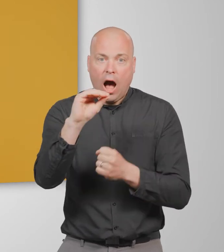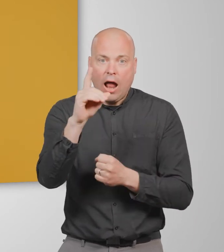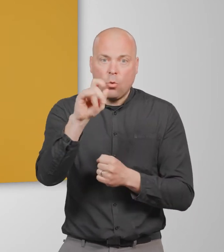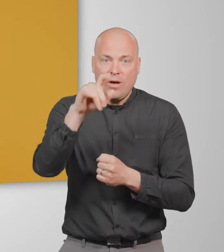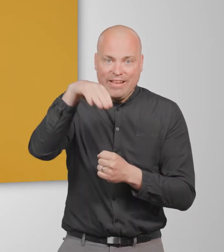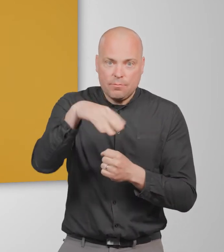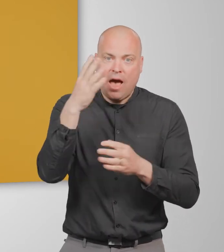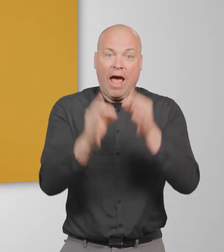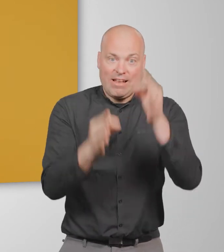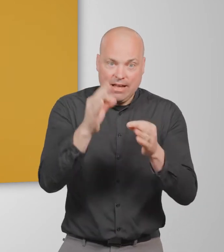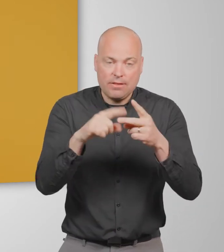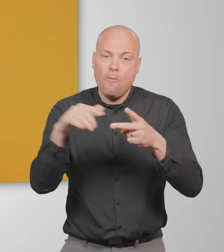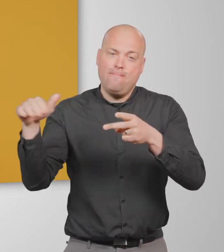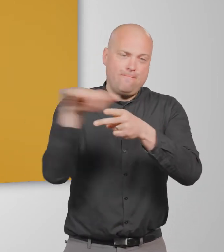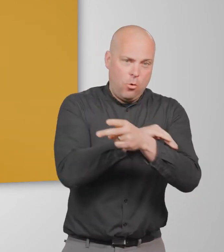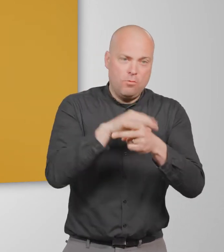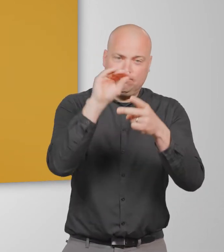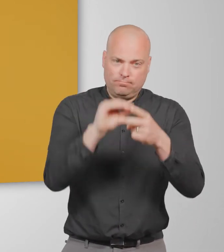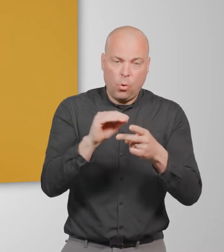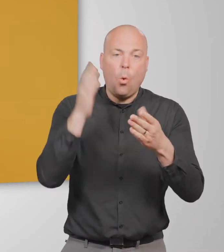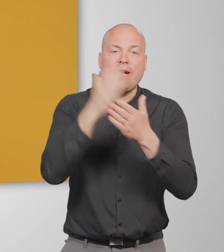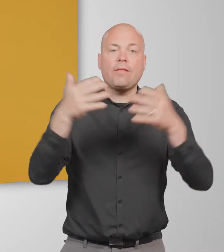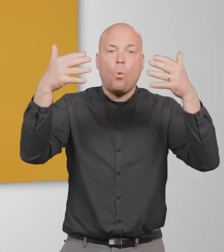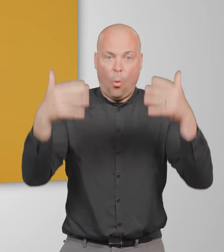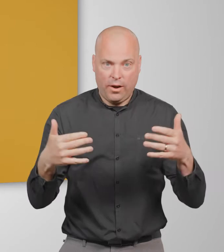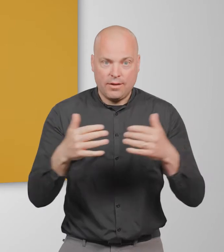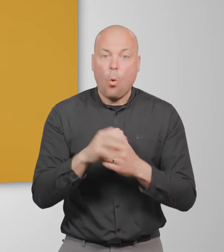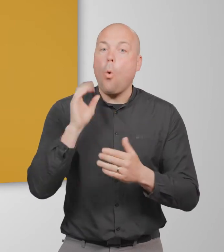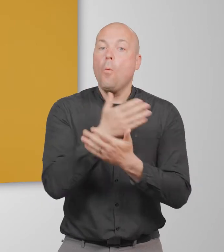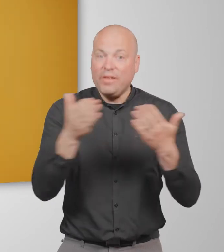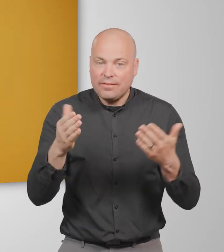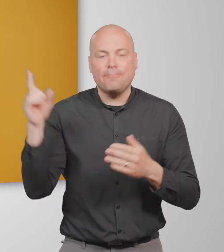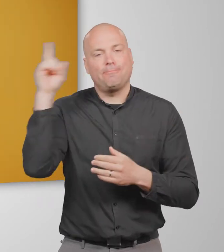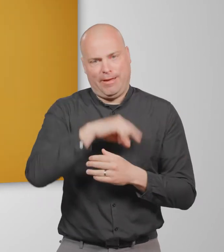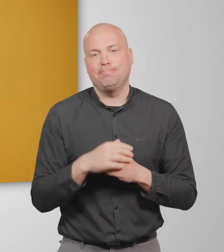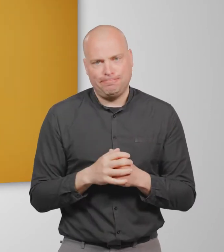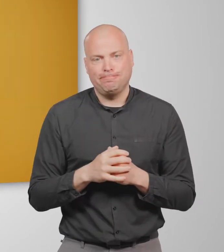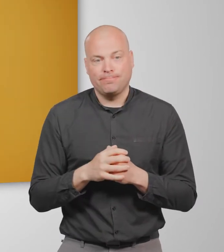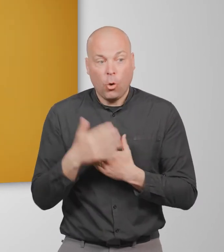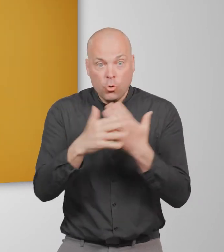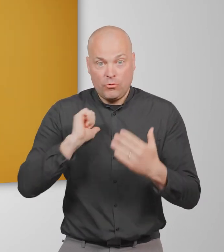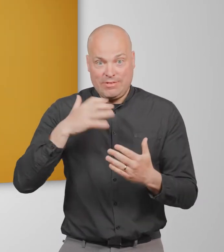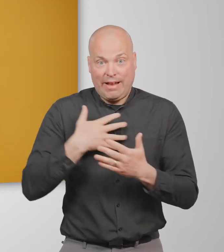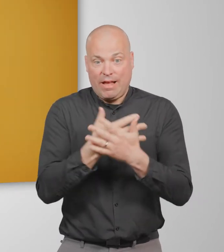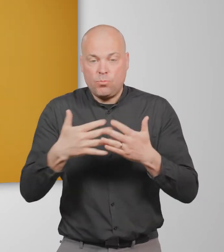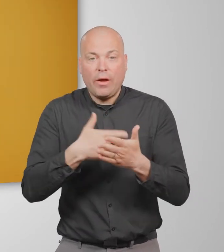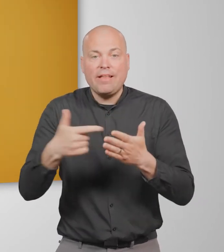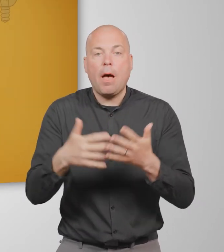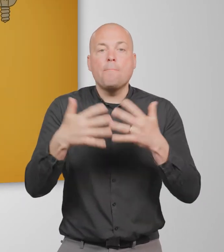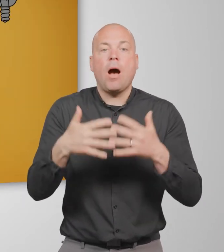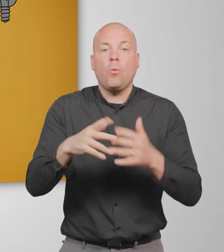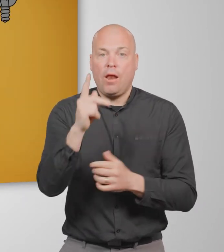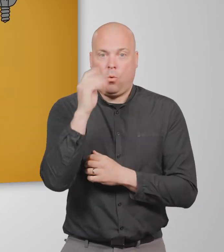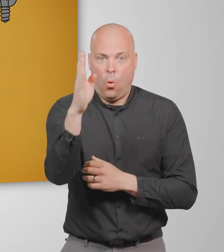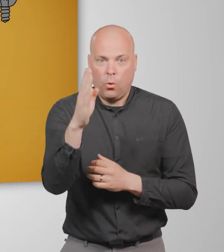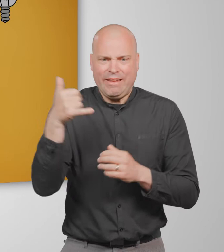är exakt, fullständig och i rätt ordning. Annars blir det fel. Datorns eget språk är maskinkod och